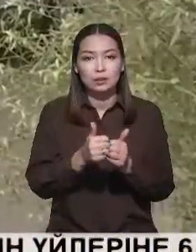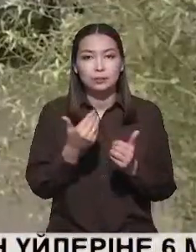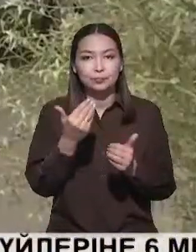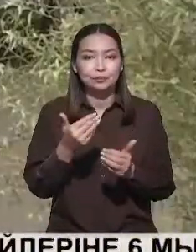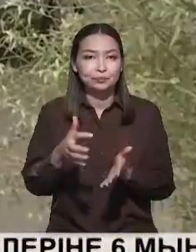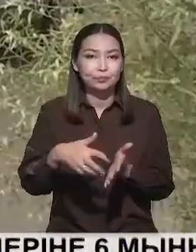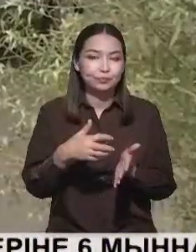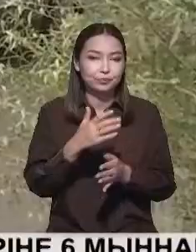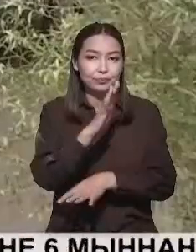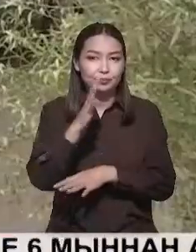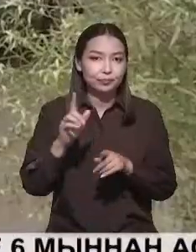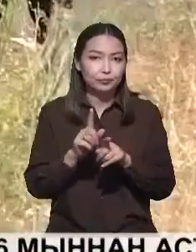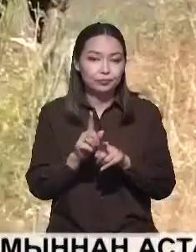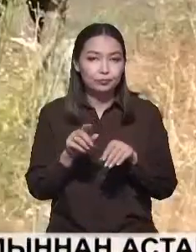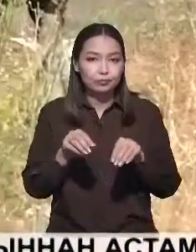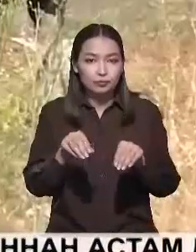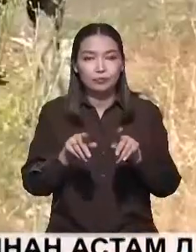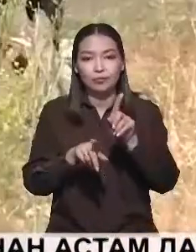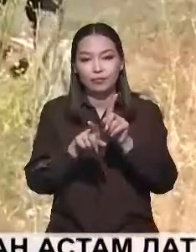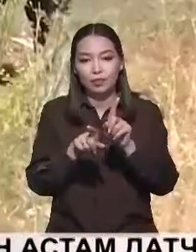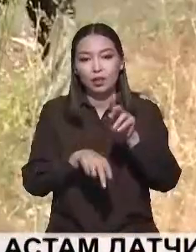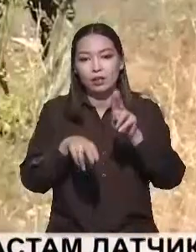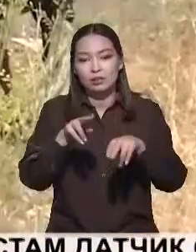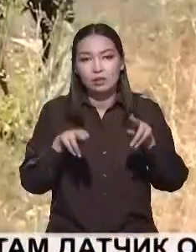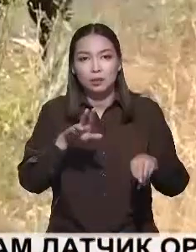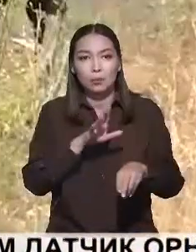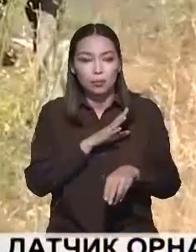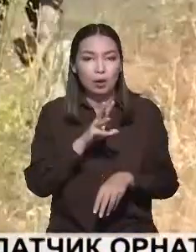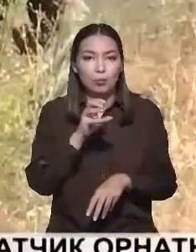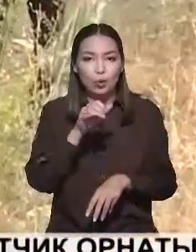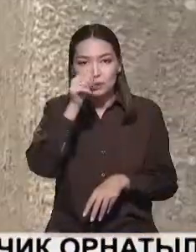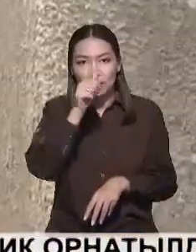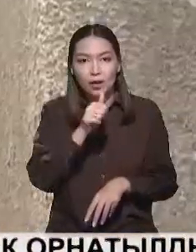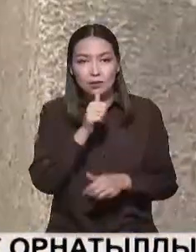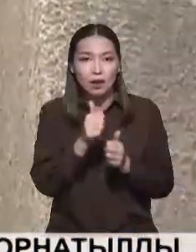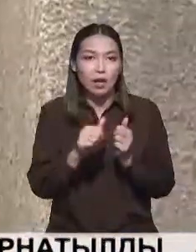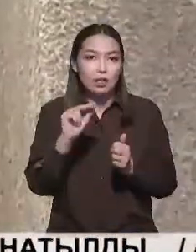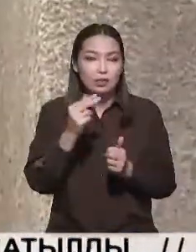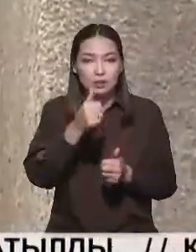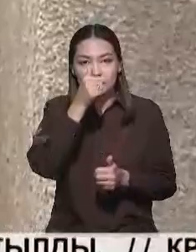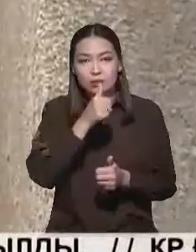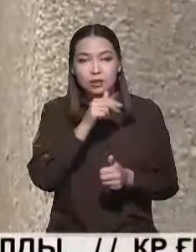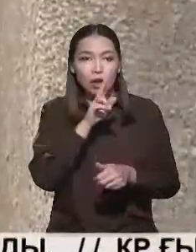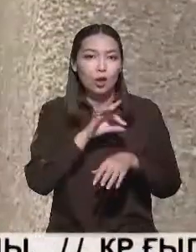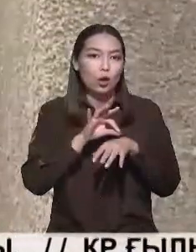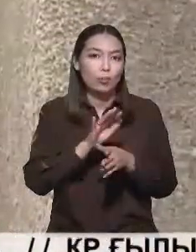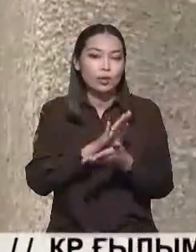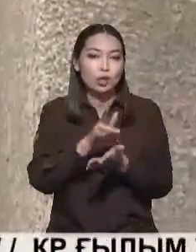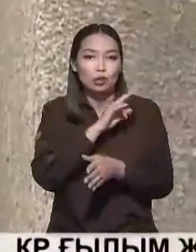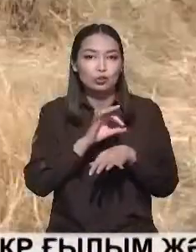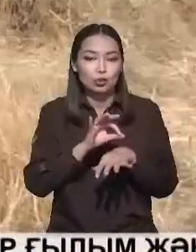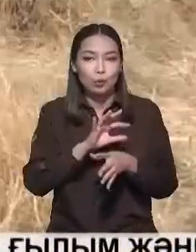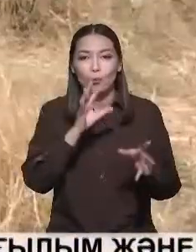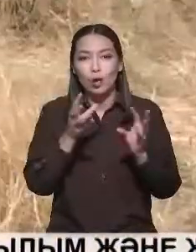кеткен ағаш отырғызғыштарды да сырлап жаңалады. Маусым айынан бері әр бейсенбі сайын тұрақты түрде өтіп жатқан тазалық жұмыстары